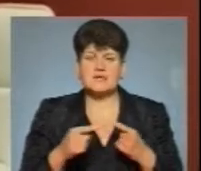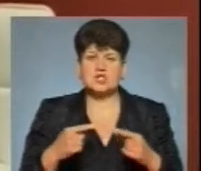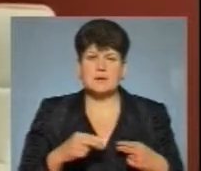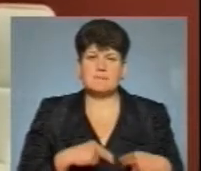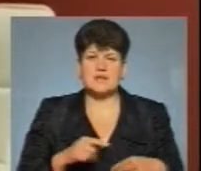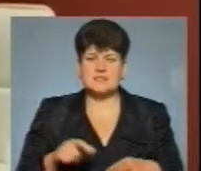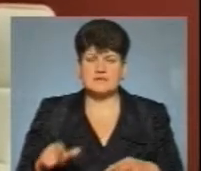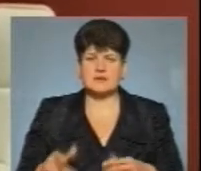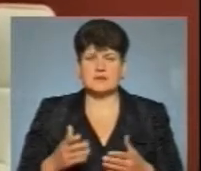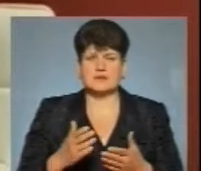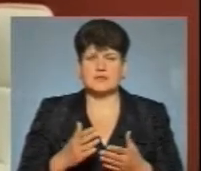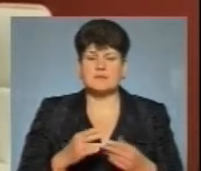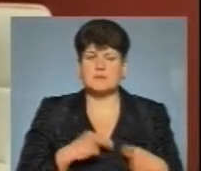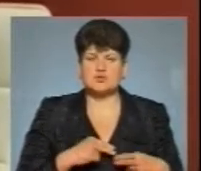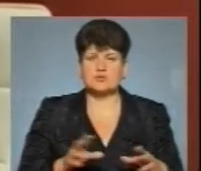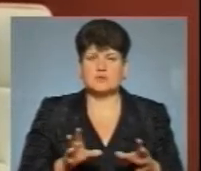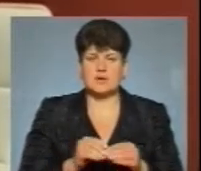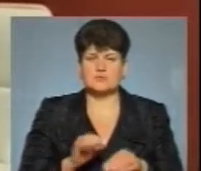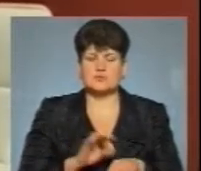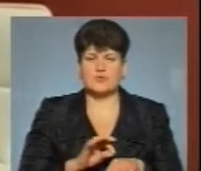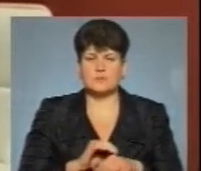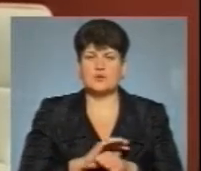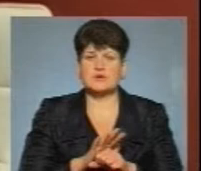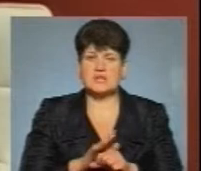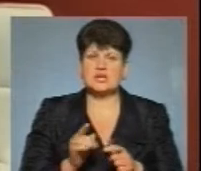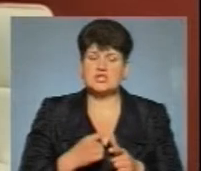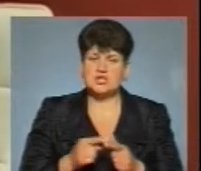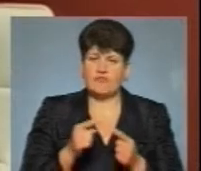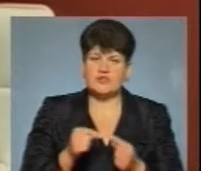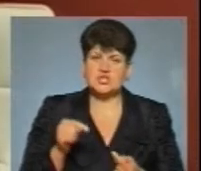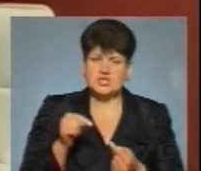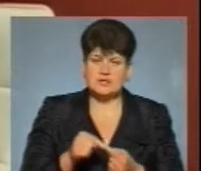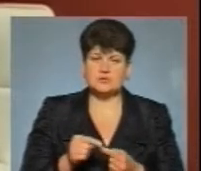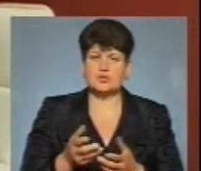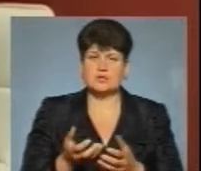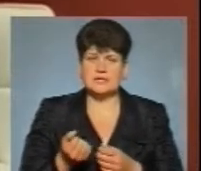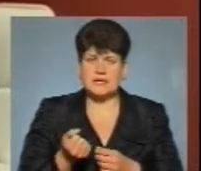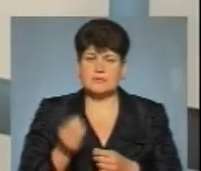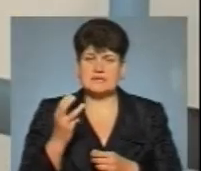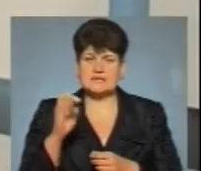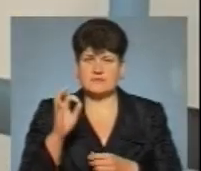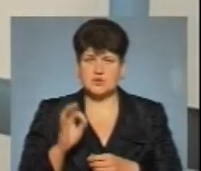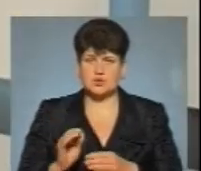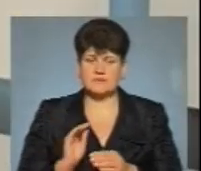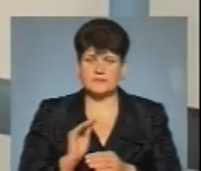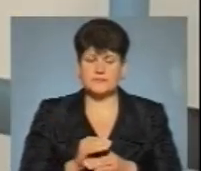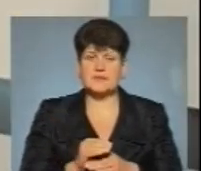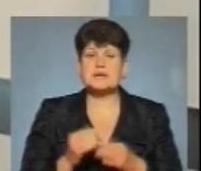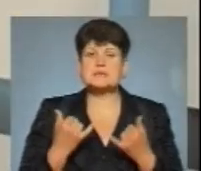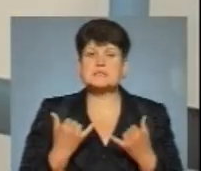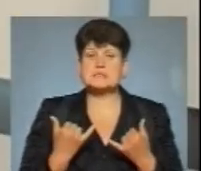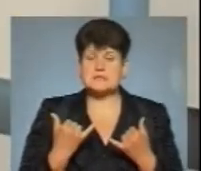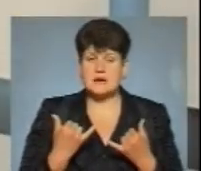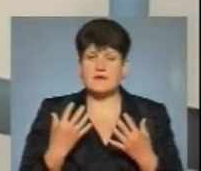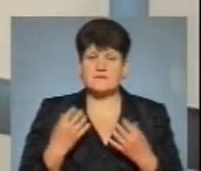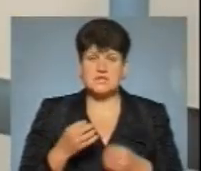ж стикаються, працюють з хворими на коронавірус, чи вчасно вони отримують оці 300% надбавки? Так, ну зараз, як я вже